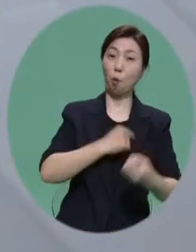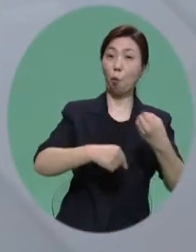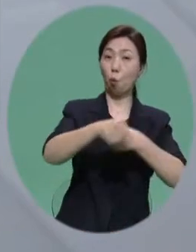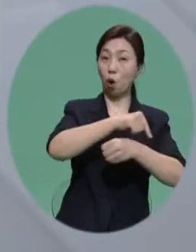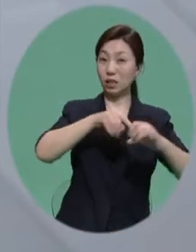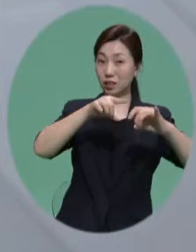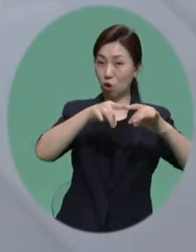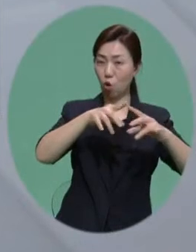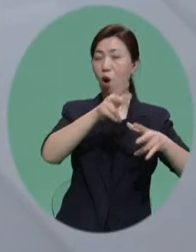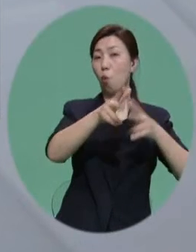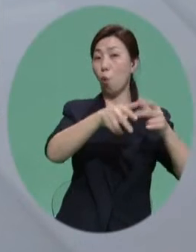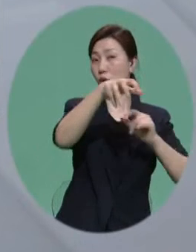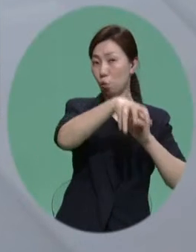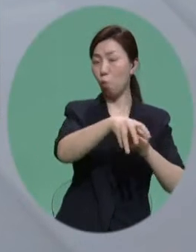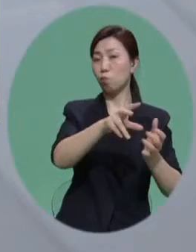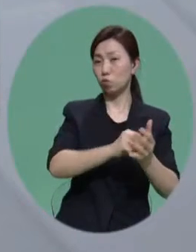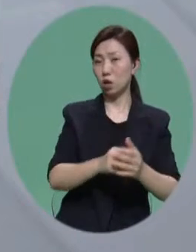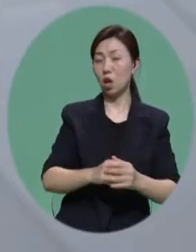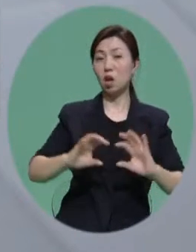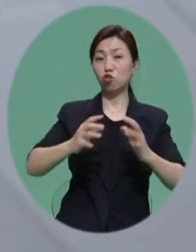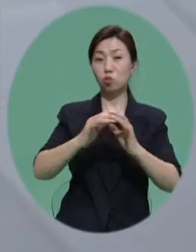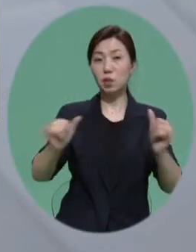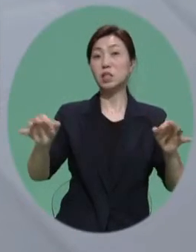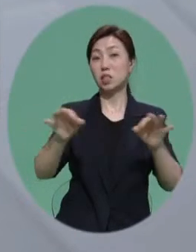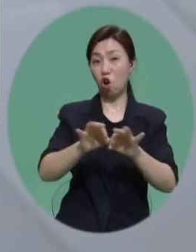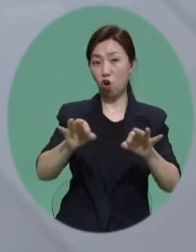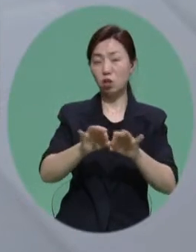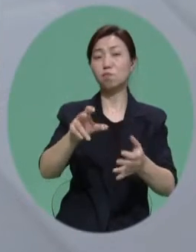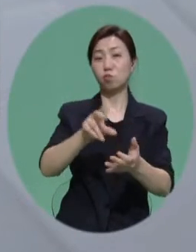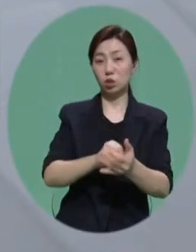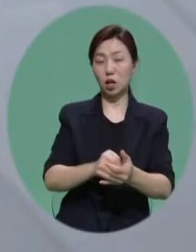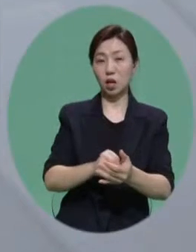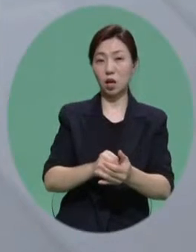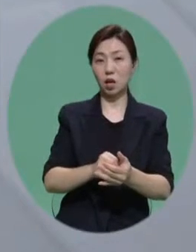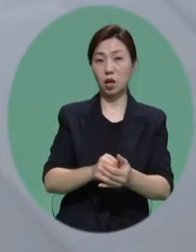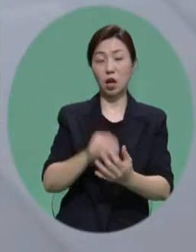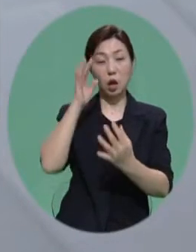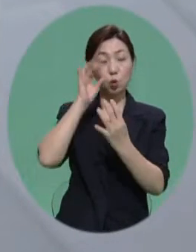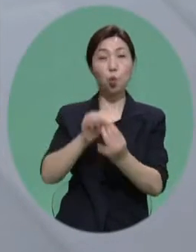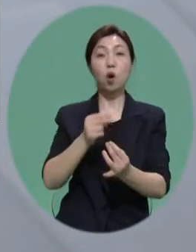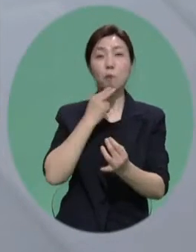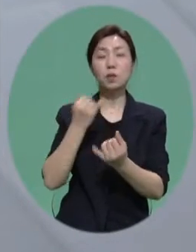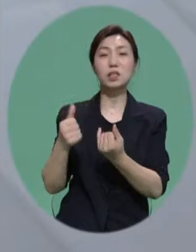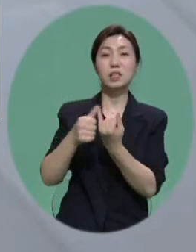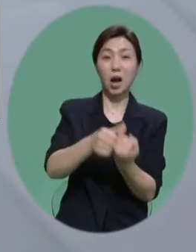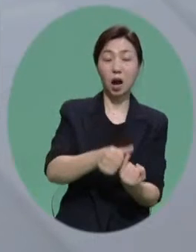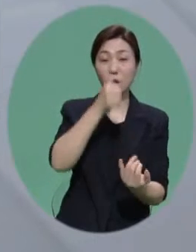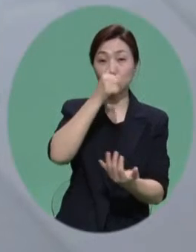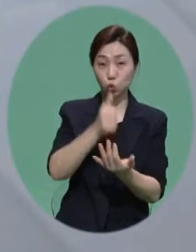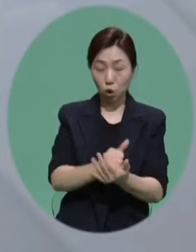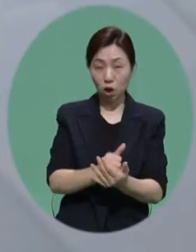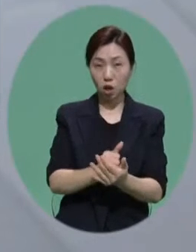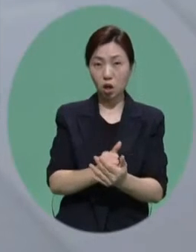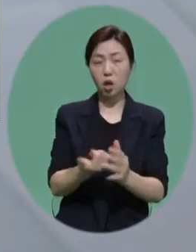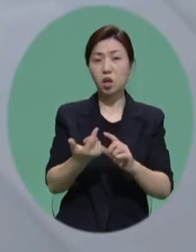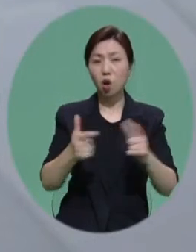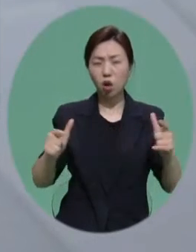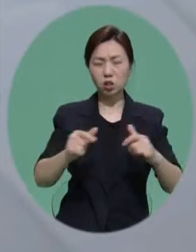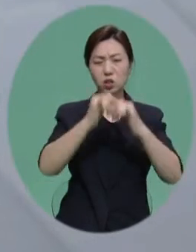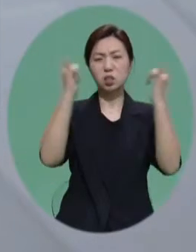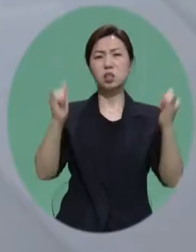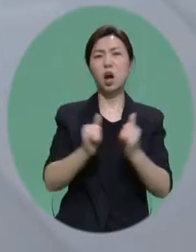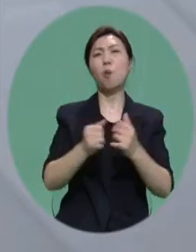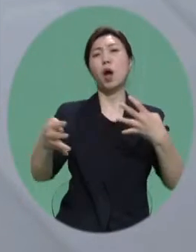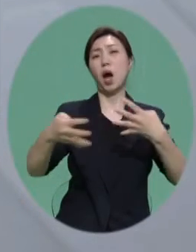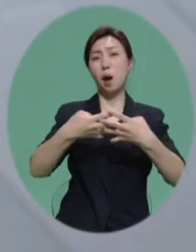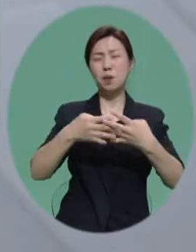차별금지법 문제 국민 연금 문제 또 지금 b 동이 강관 제 차별금지법 다 지금 사회적 합의 이야기하는데